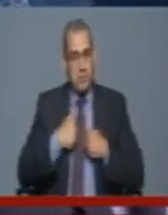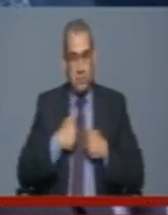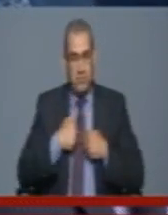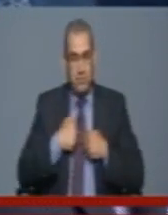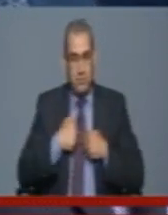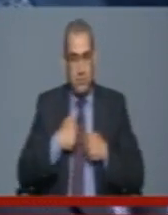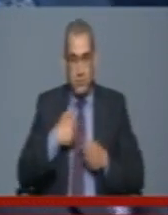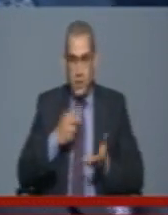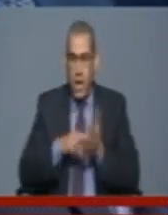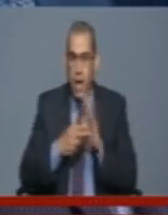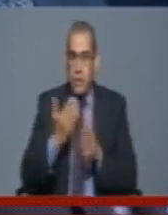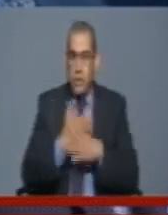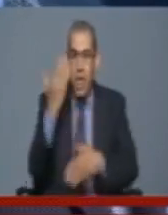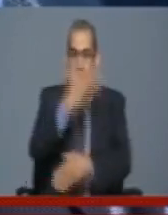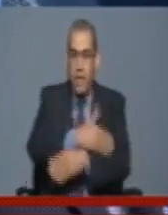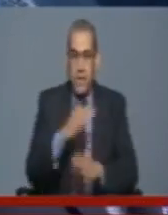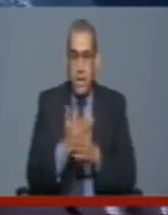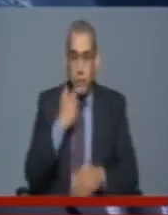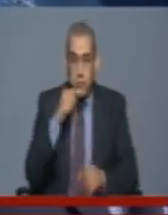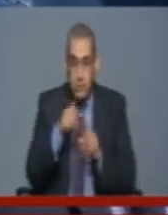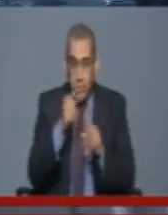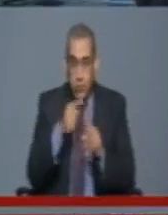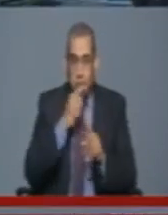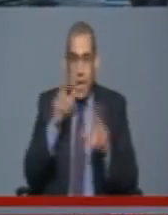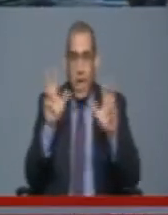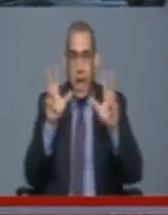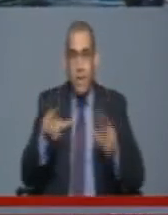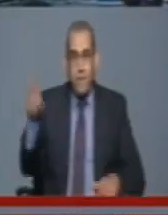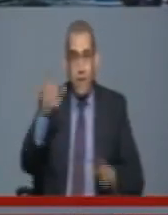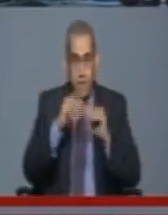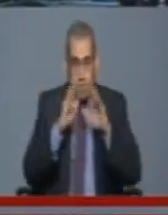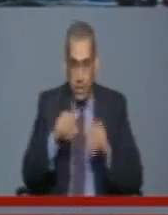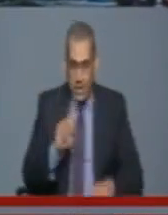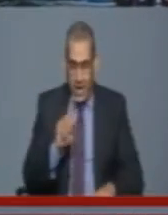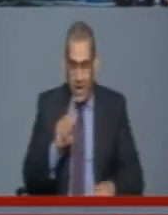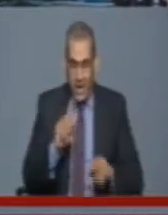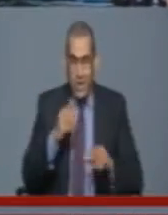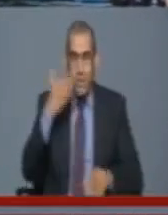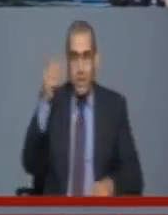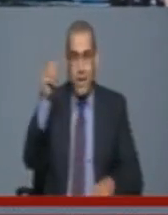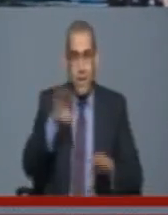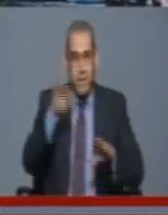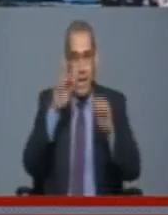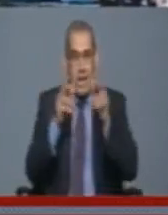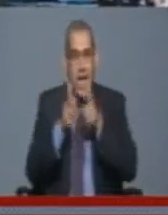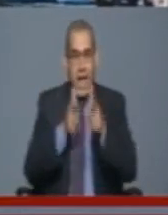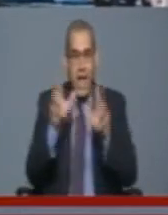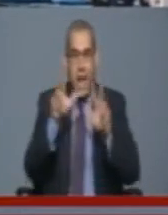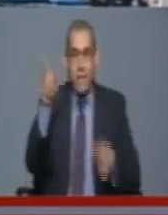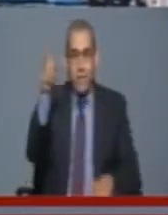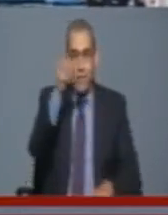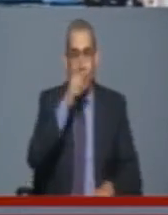كده ليه؟ النقطه دي الاعلام، مش الاعلام المصري، بعض الناس يعني بعض